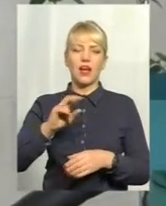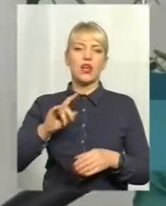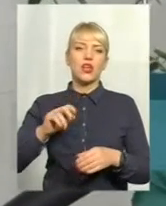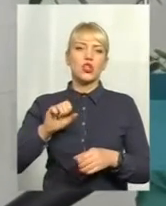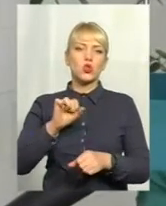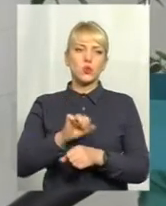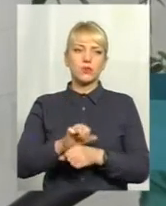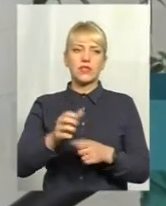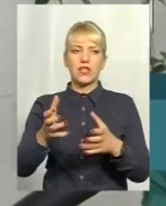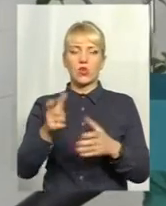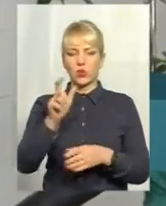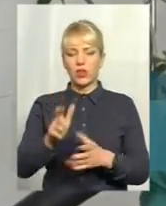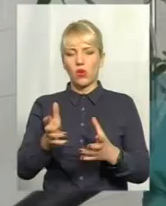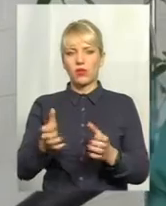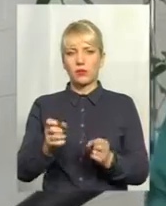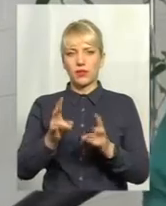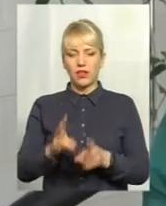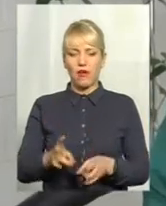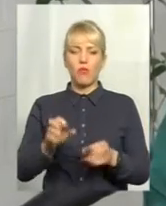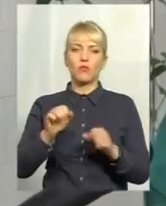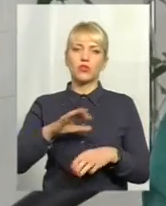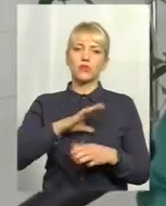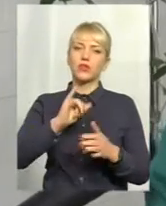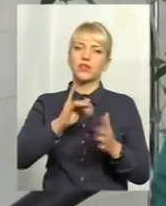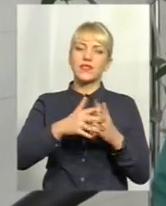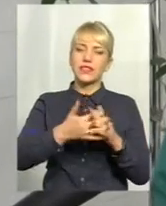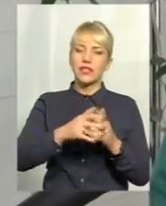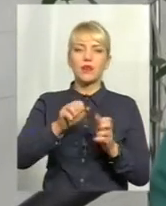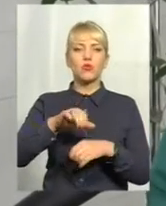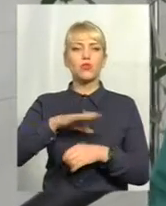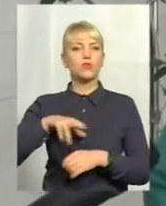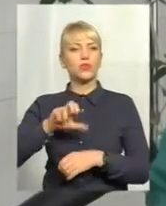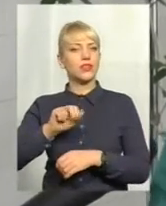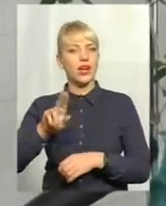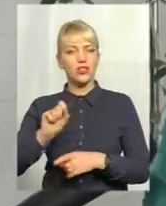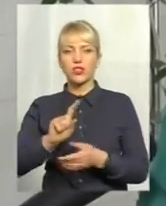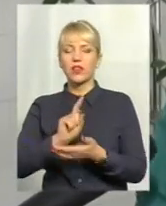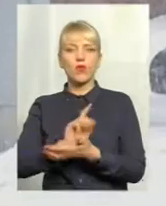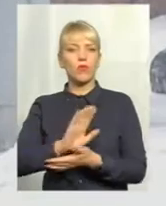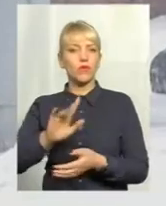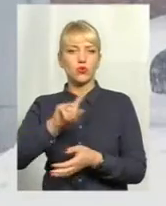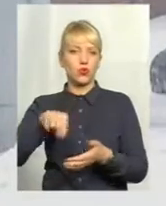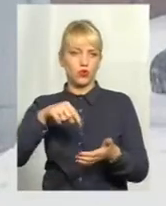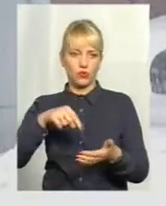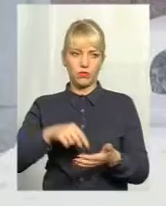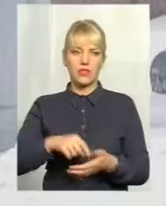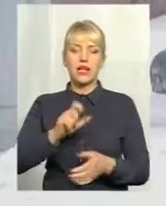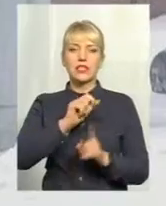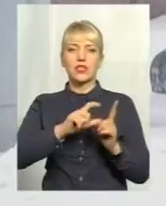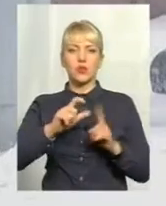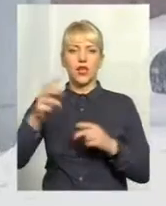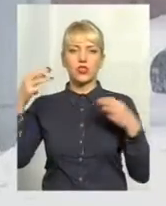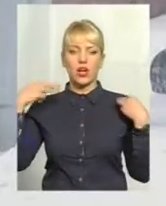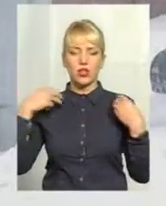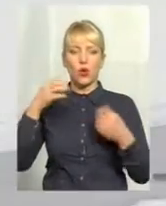травму. Люди отримують травми і в селі, тому що і на дачах, не обов'язково іменно в місті. За словами начальника обласного